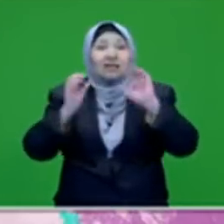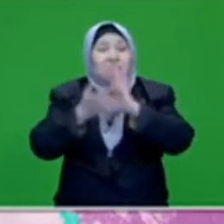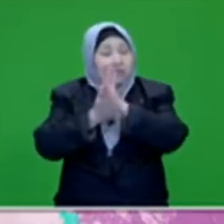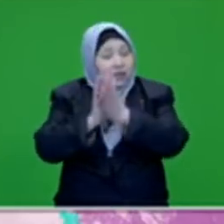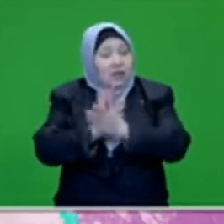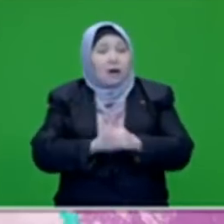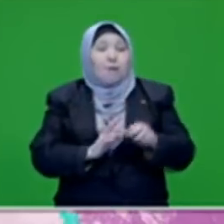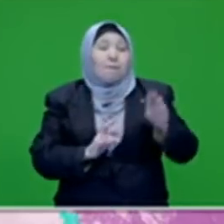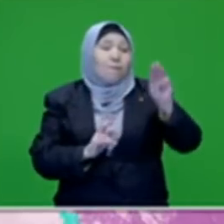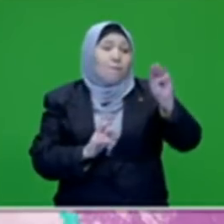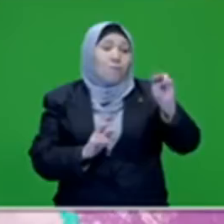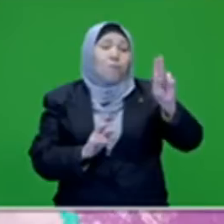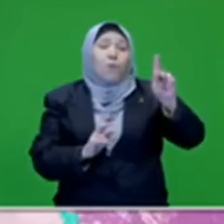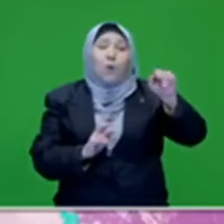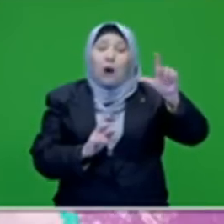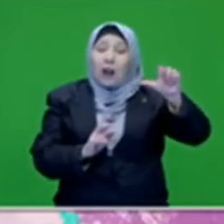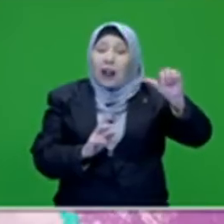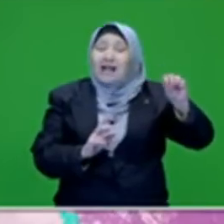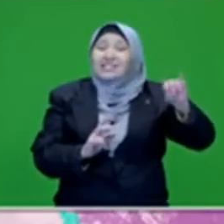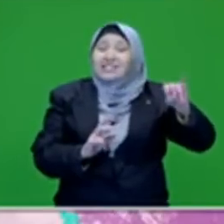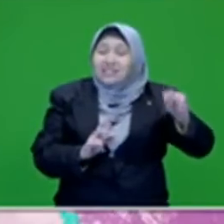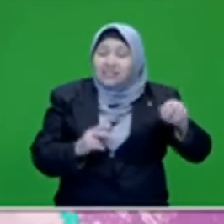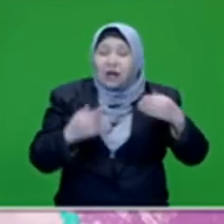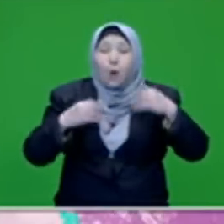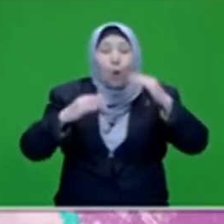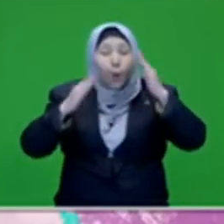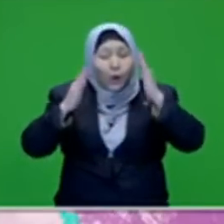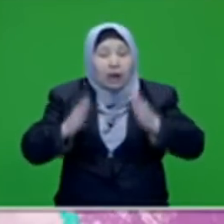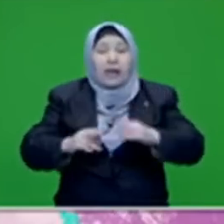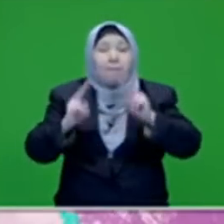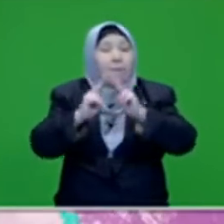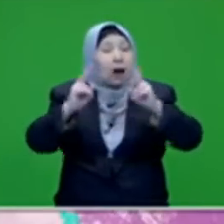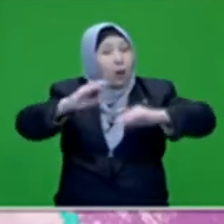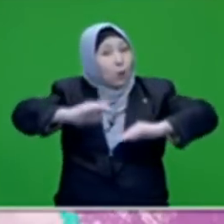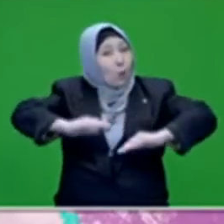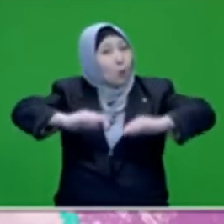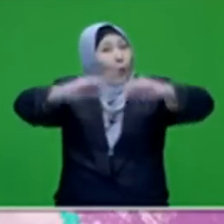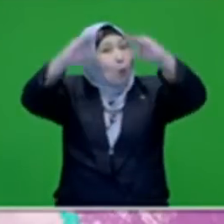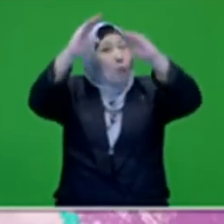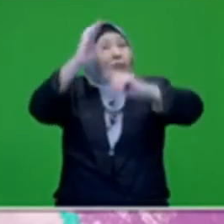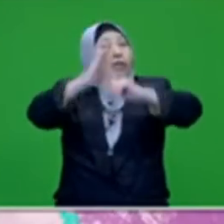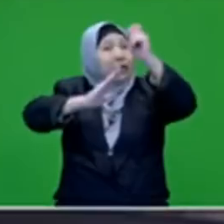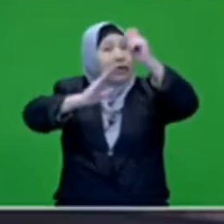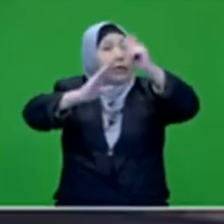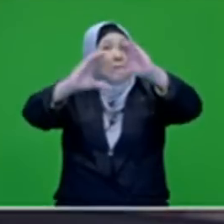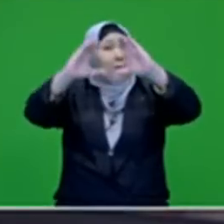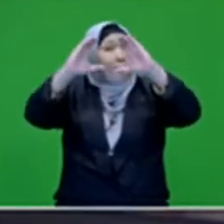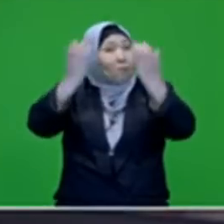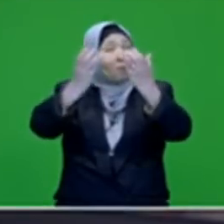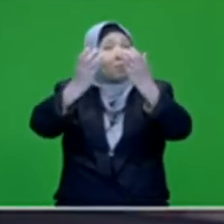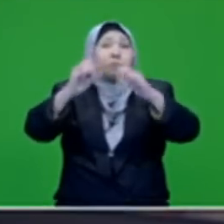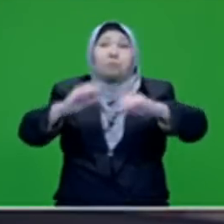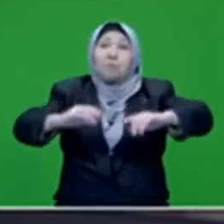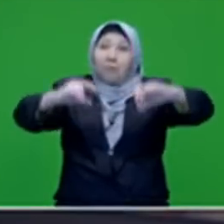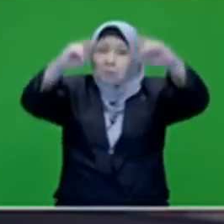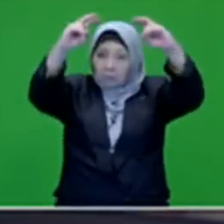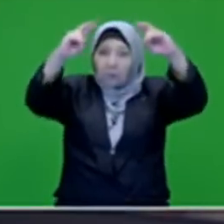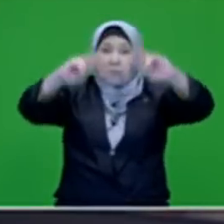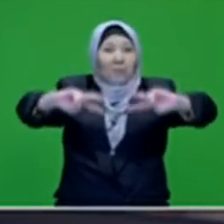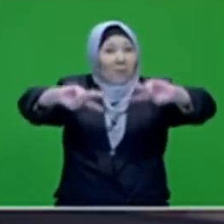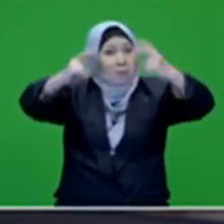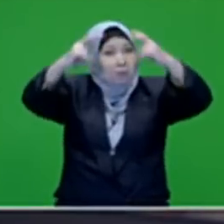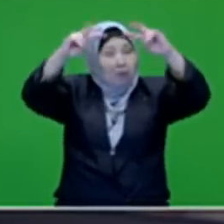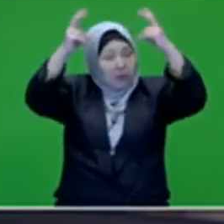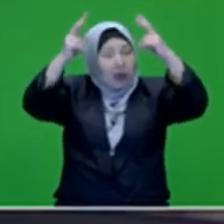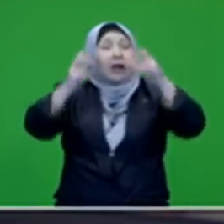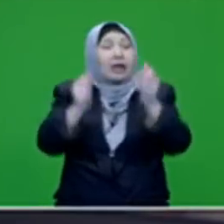mukhlasin adalah orang yang paling tinggi makamnya. Terima kasih. Terima kasih Dr. Farid Rabi ya. Dengan mukhlasin itulah yang